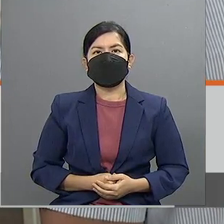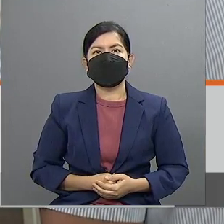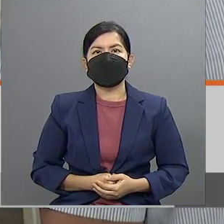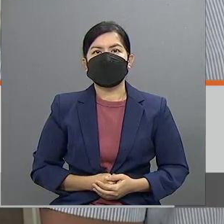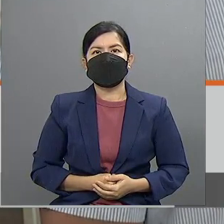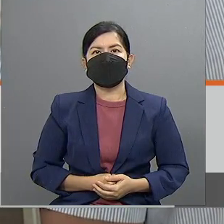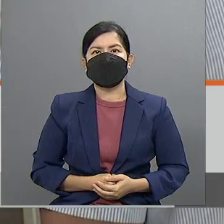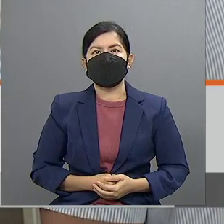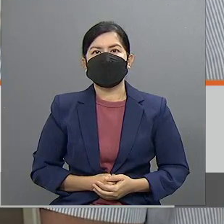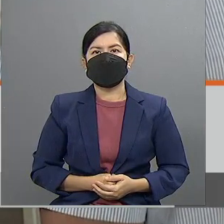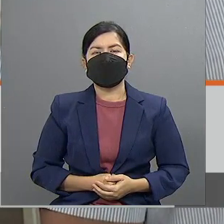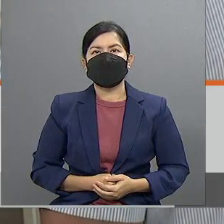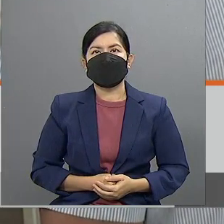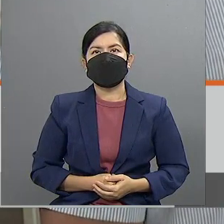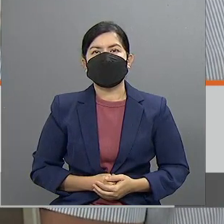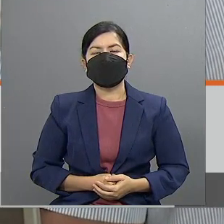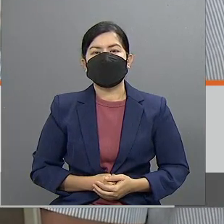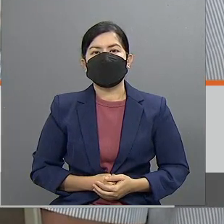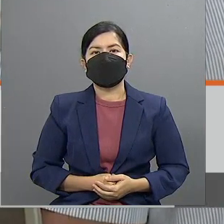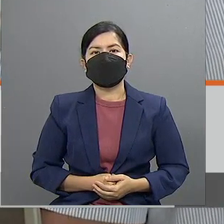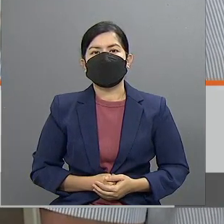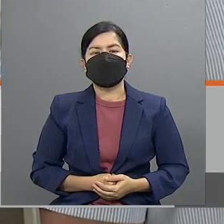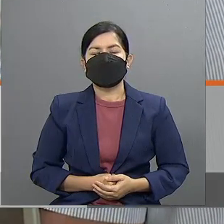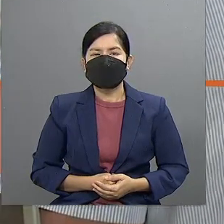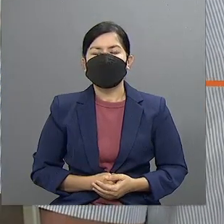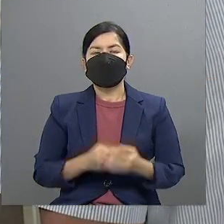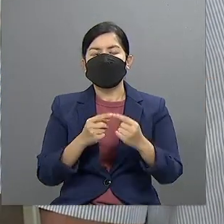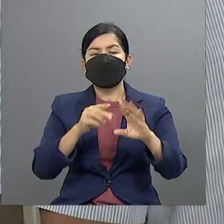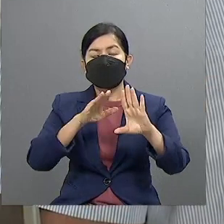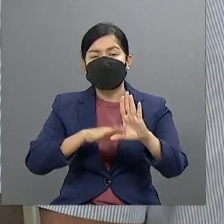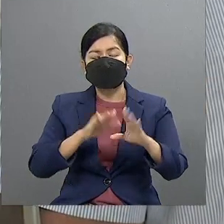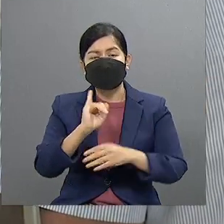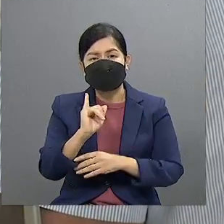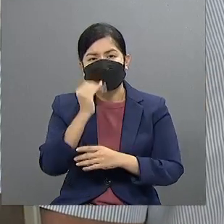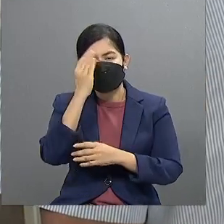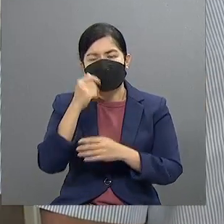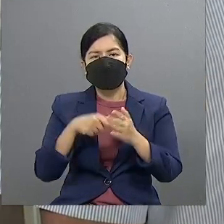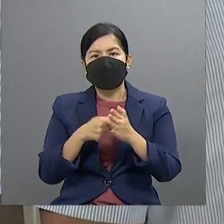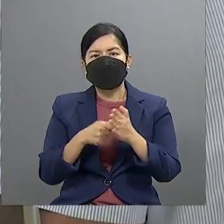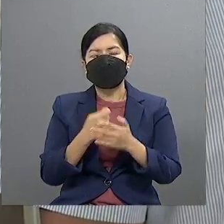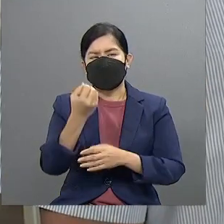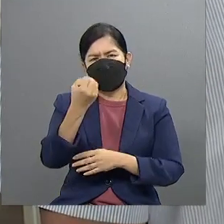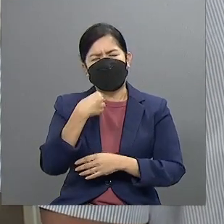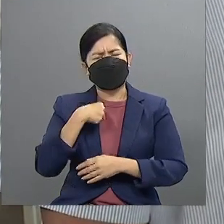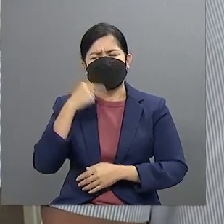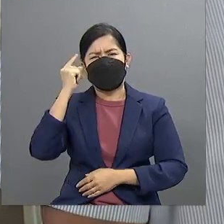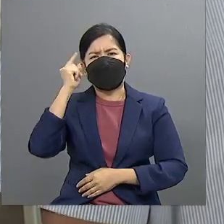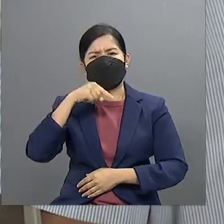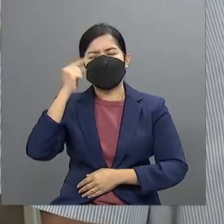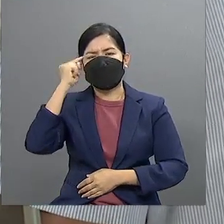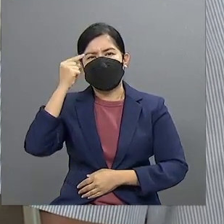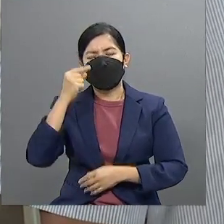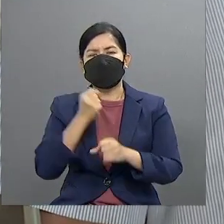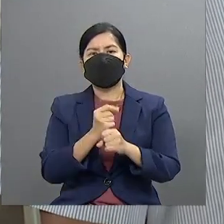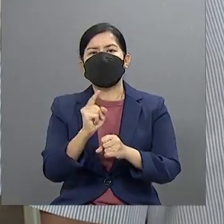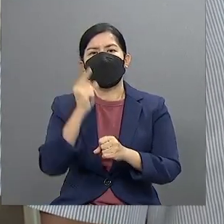ยากครับก็เพราะว่ายังไม่รู้เรื่องมากเท่าไหร่ครับก็ฟัง